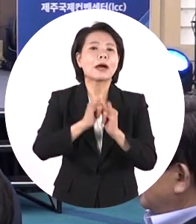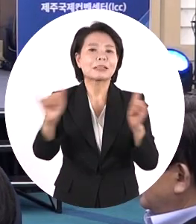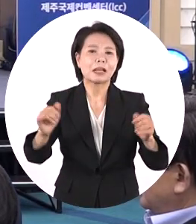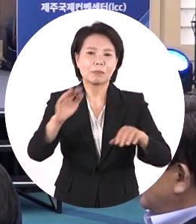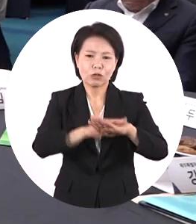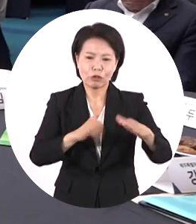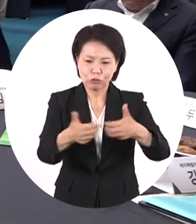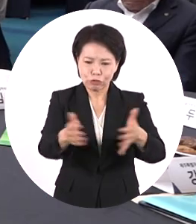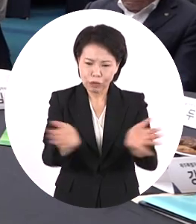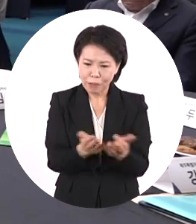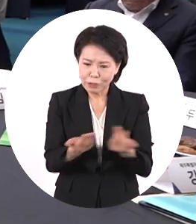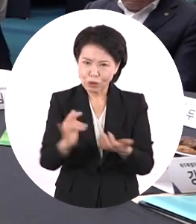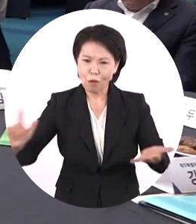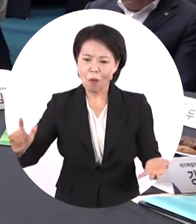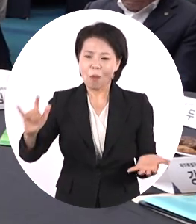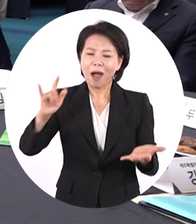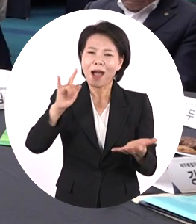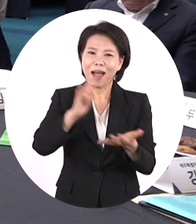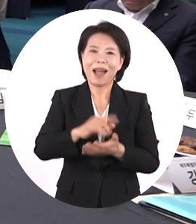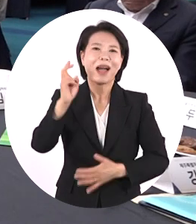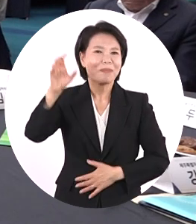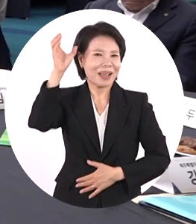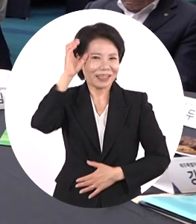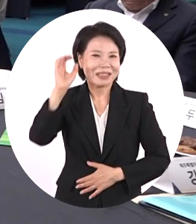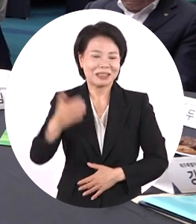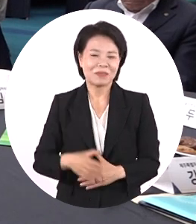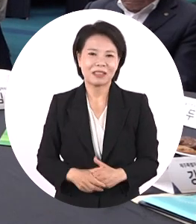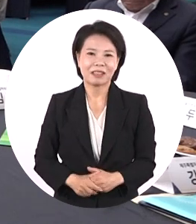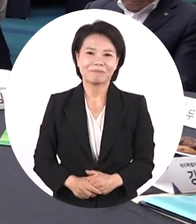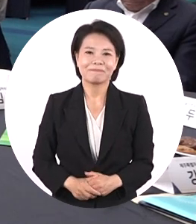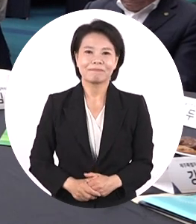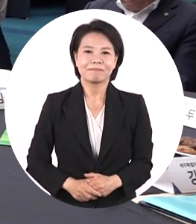4만여 명의 선수단이 제주를 찾을 것으로 기대됩니다.